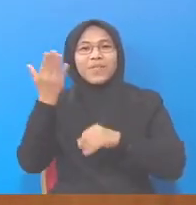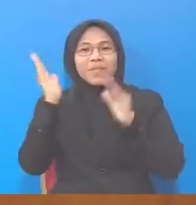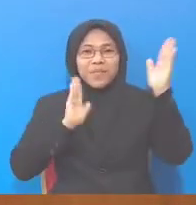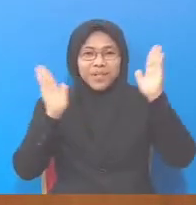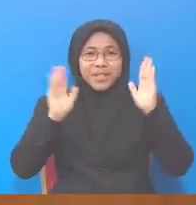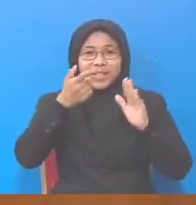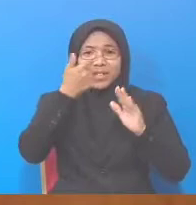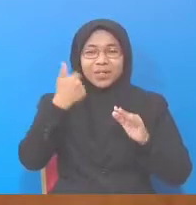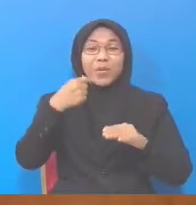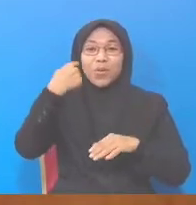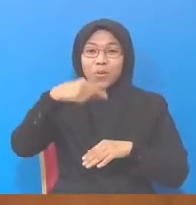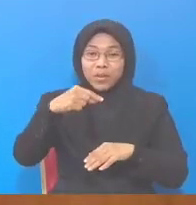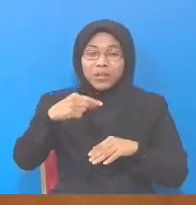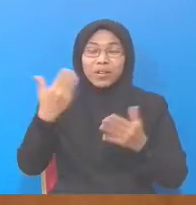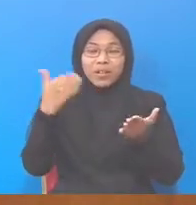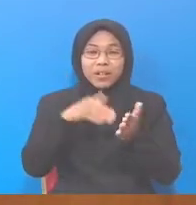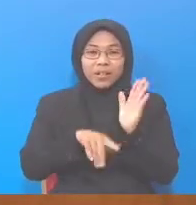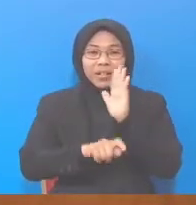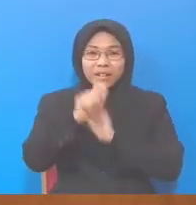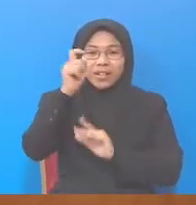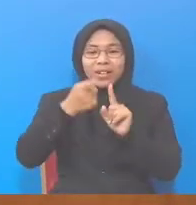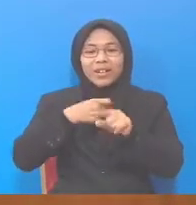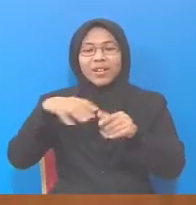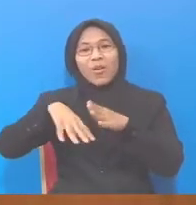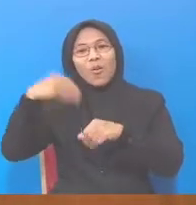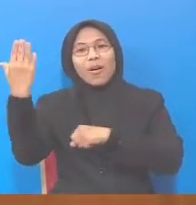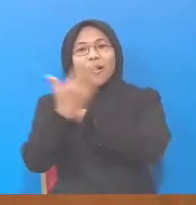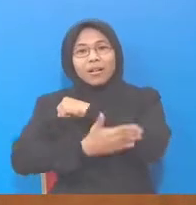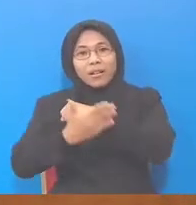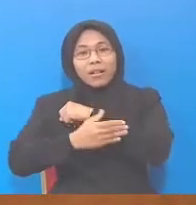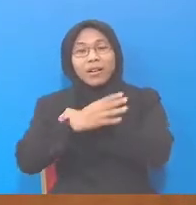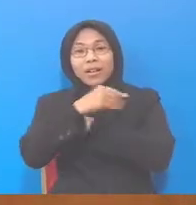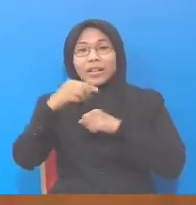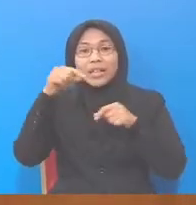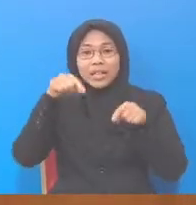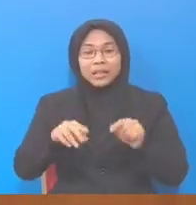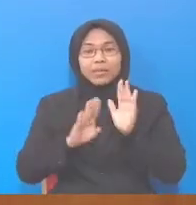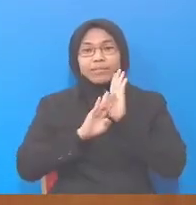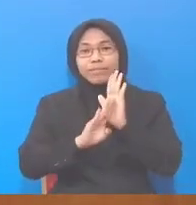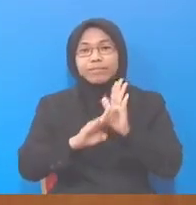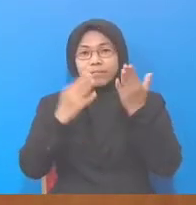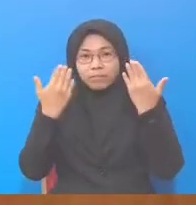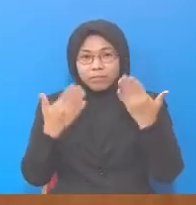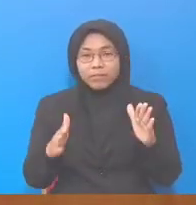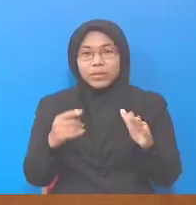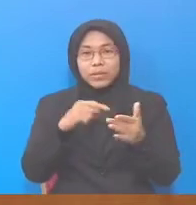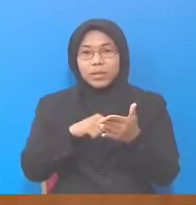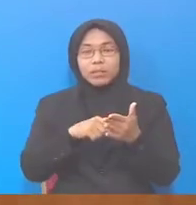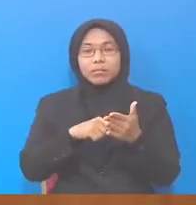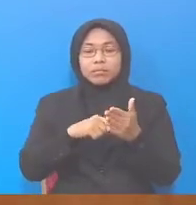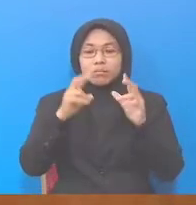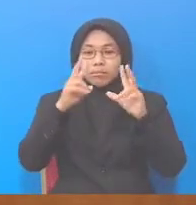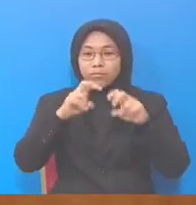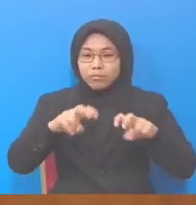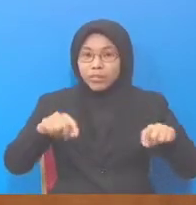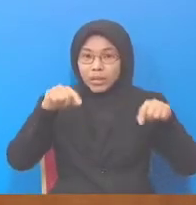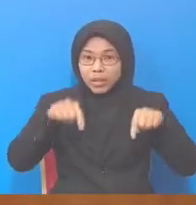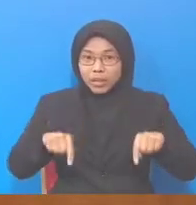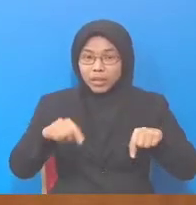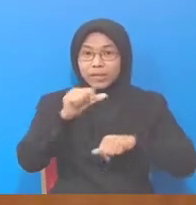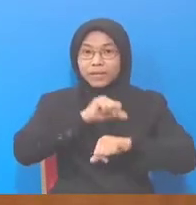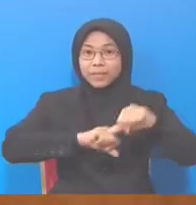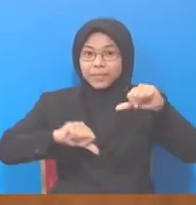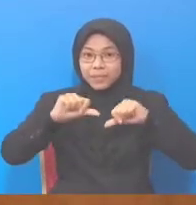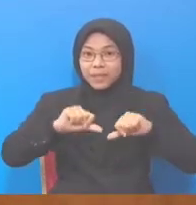karena mutunya lebih tinggi daripada negara-negara asing dan ini dibuktikan secara saintifik Dan